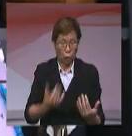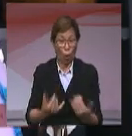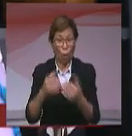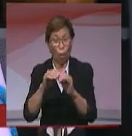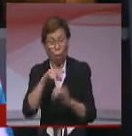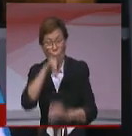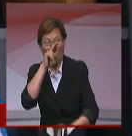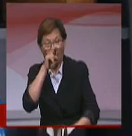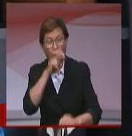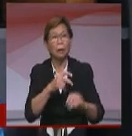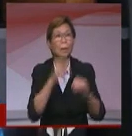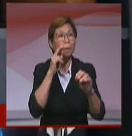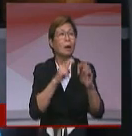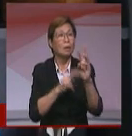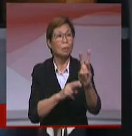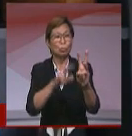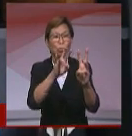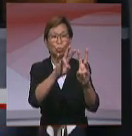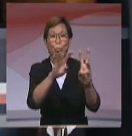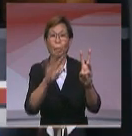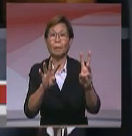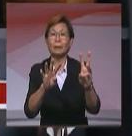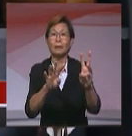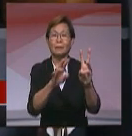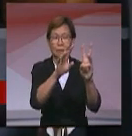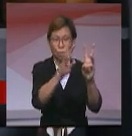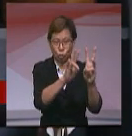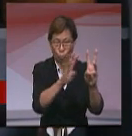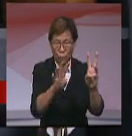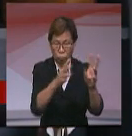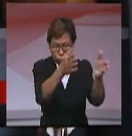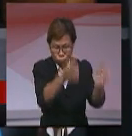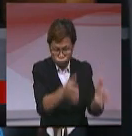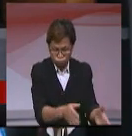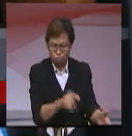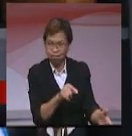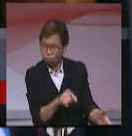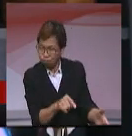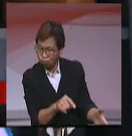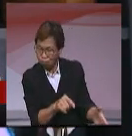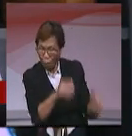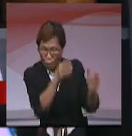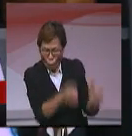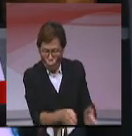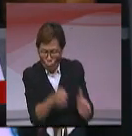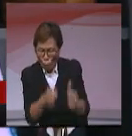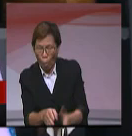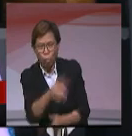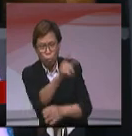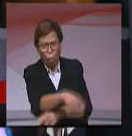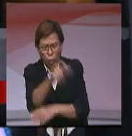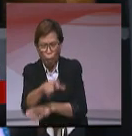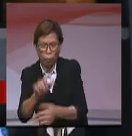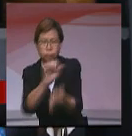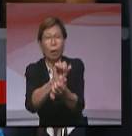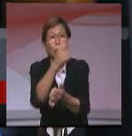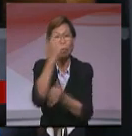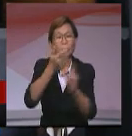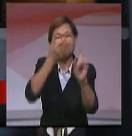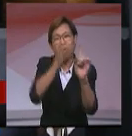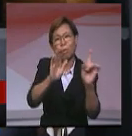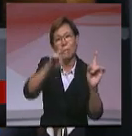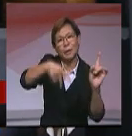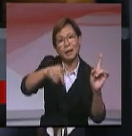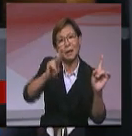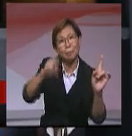seramai 674 individu telah pun ditahan di atas kesalahan engkar